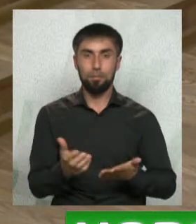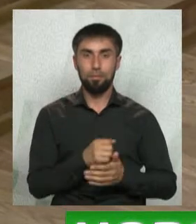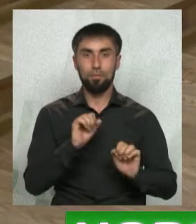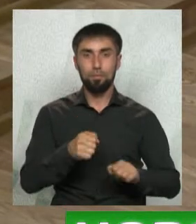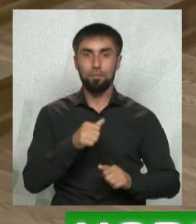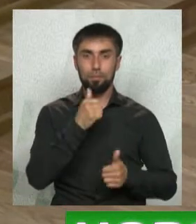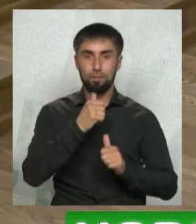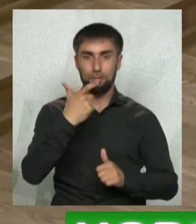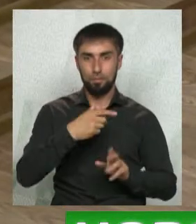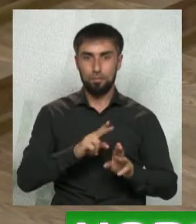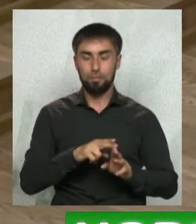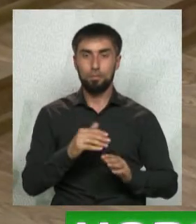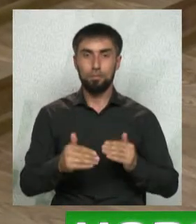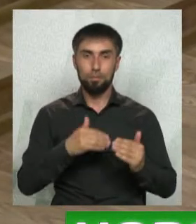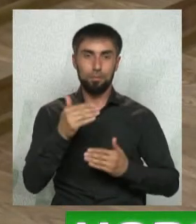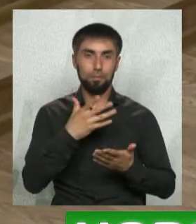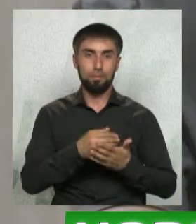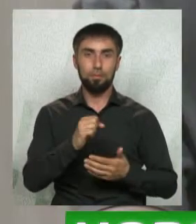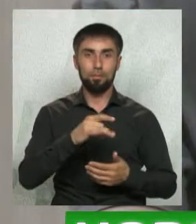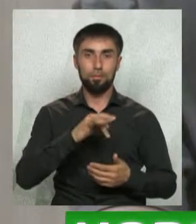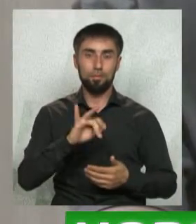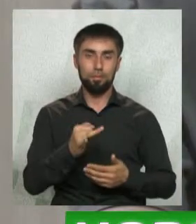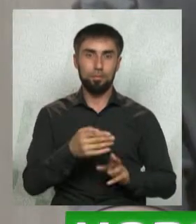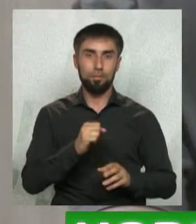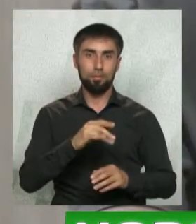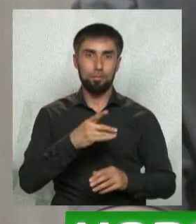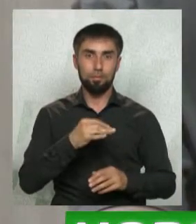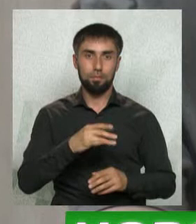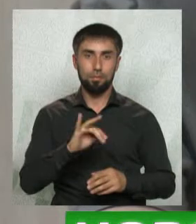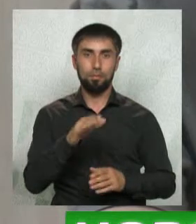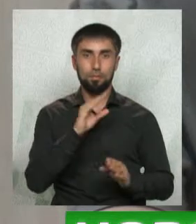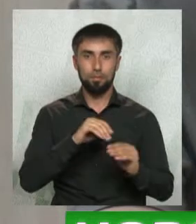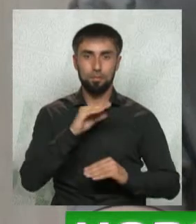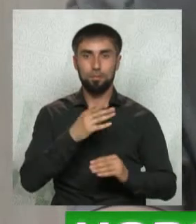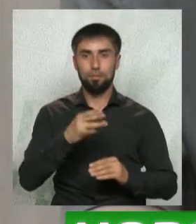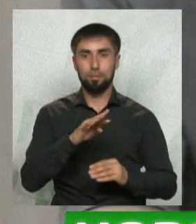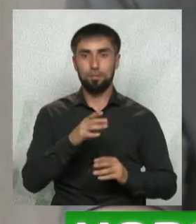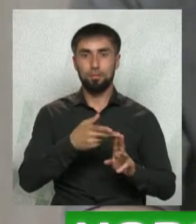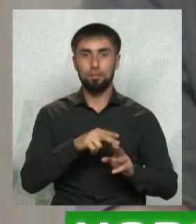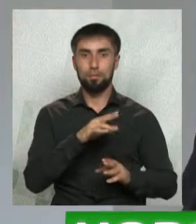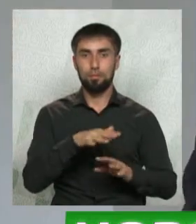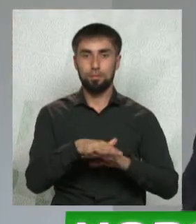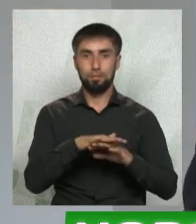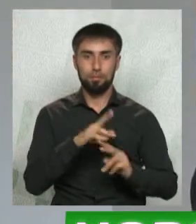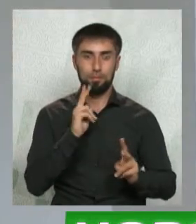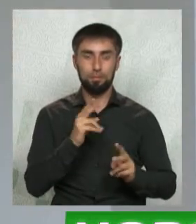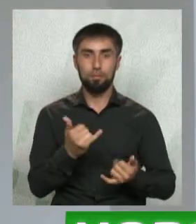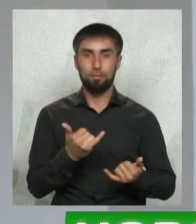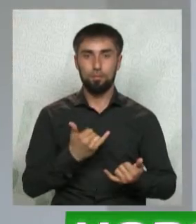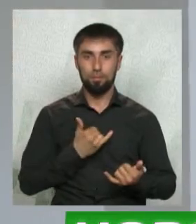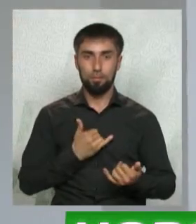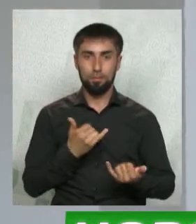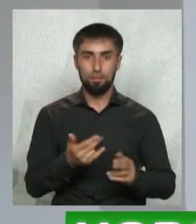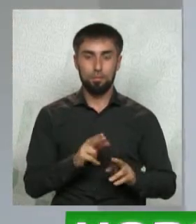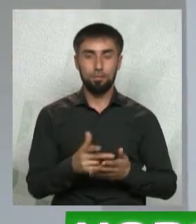смогут попробовать совершенствовать свои ораторские и аналитические способности в стенах Народного собрания. У нас сейчас параллельно с